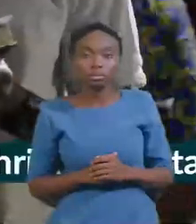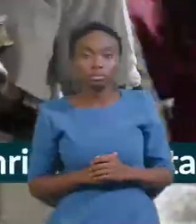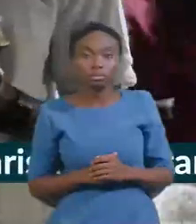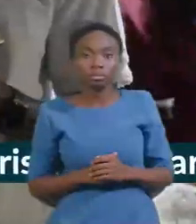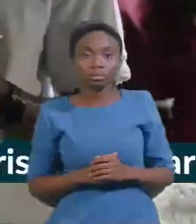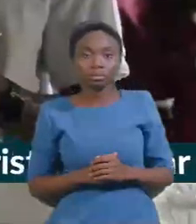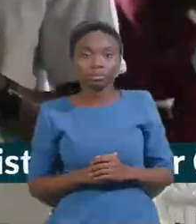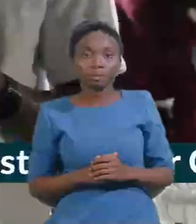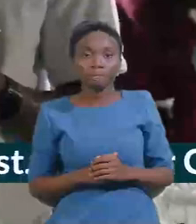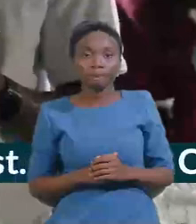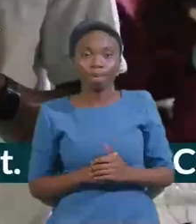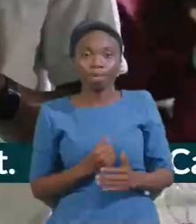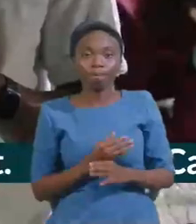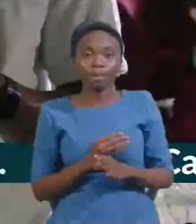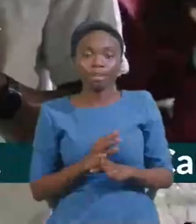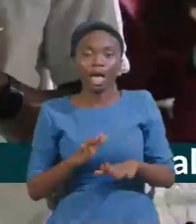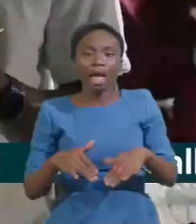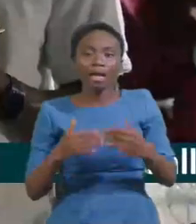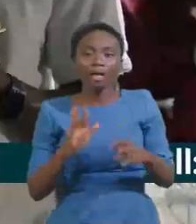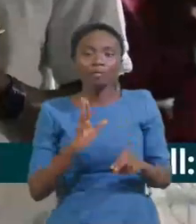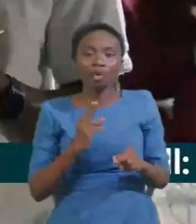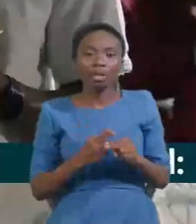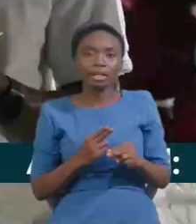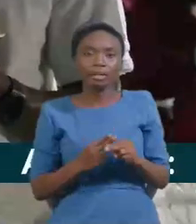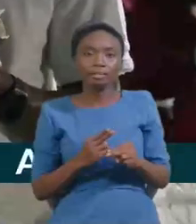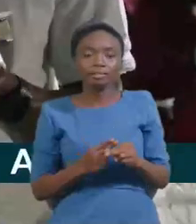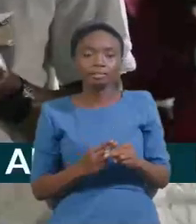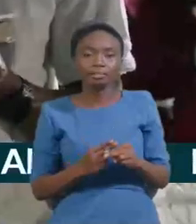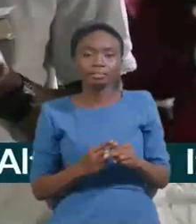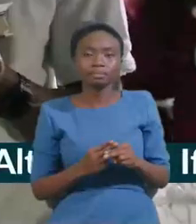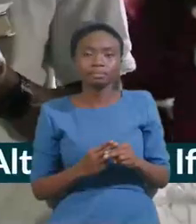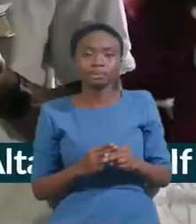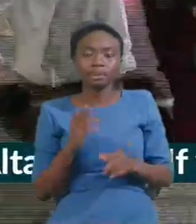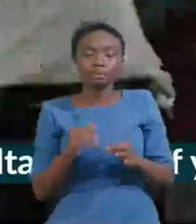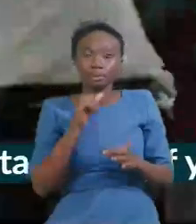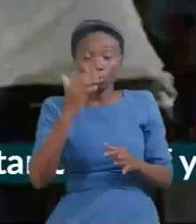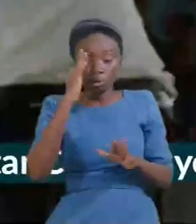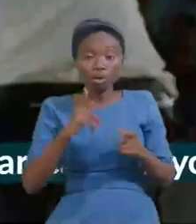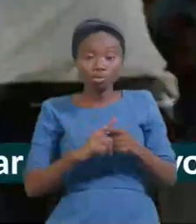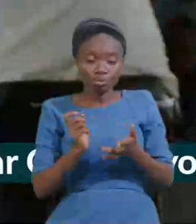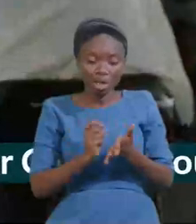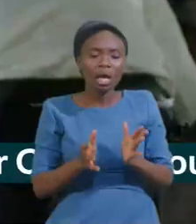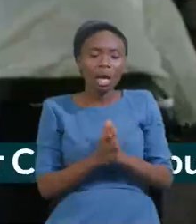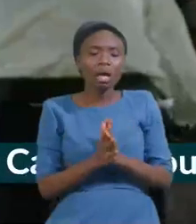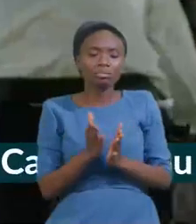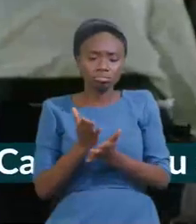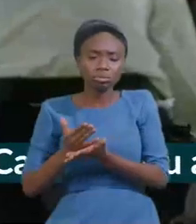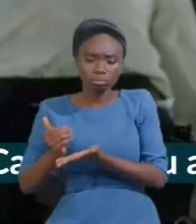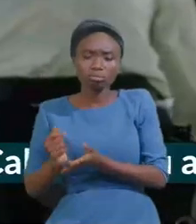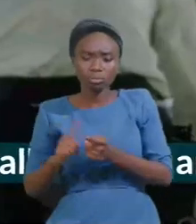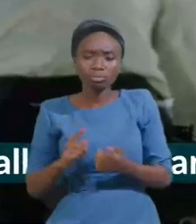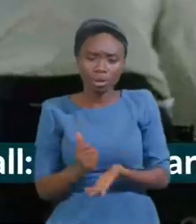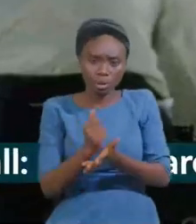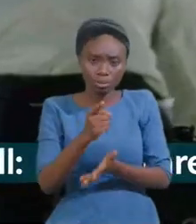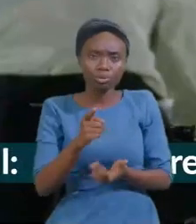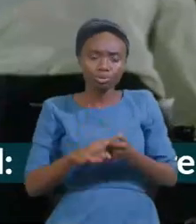Please give, put down your name. S'il vous plaît, écrivez vos noms. If you don't know how to write, you can ask the counselors to help